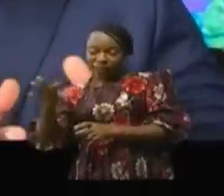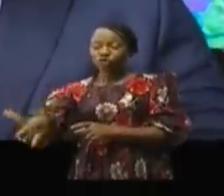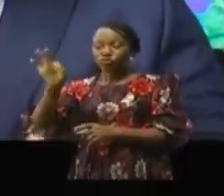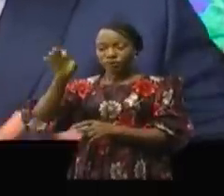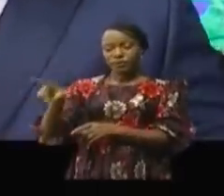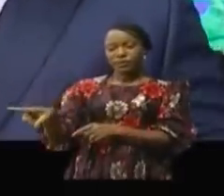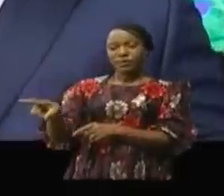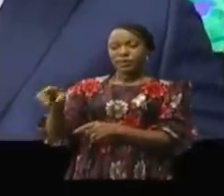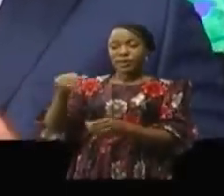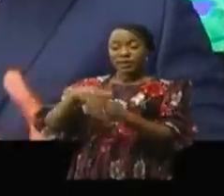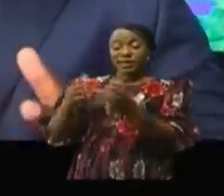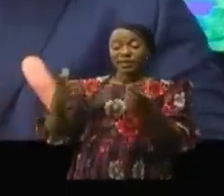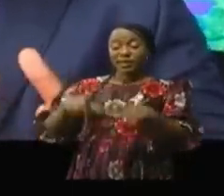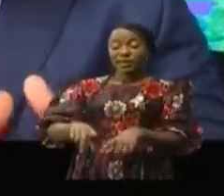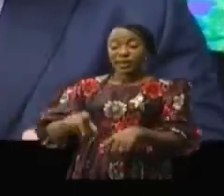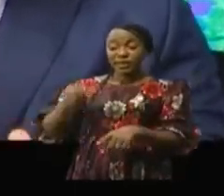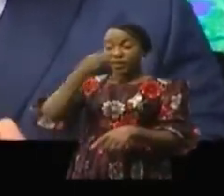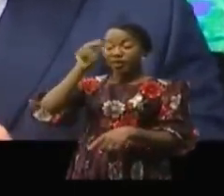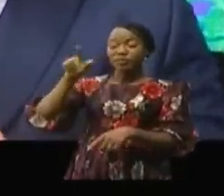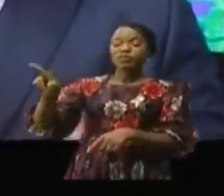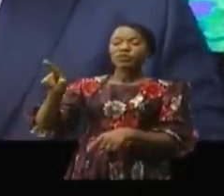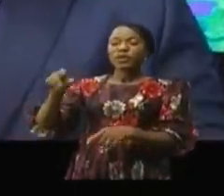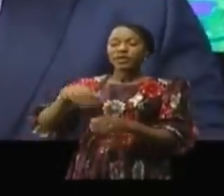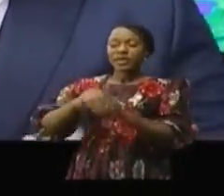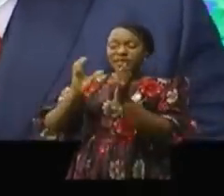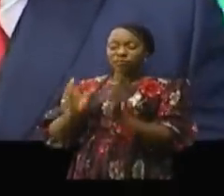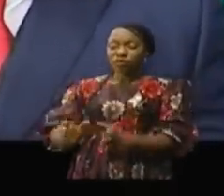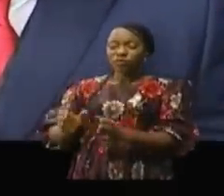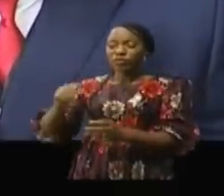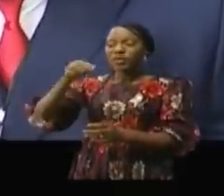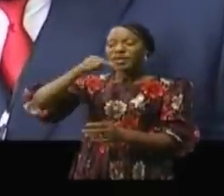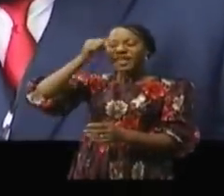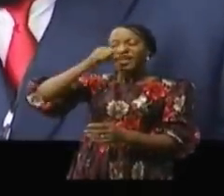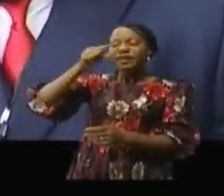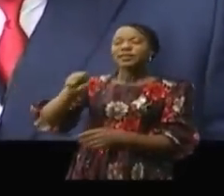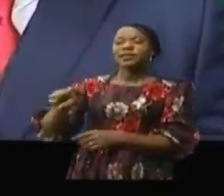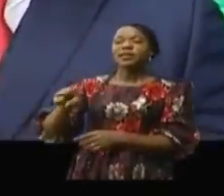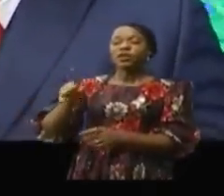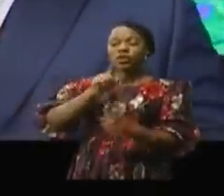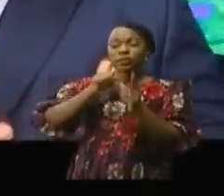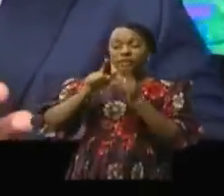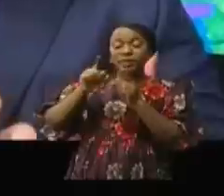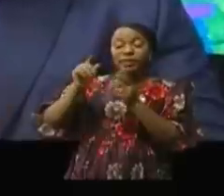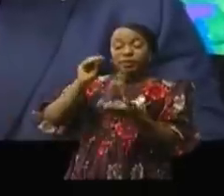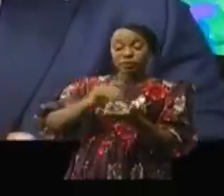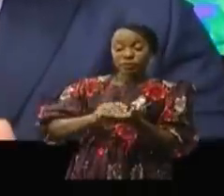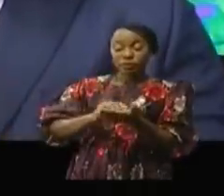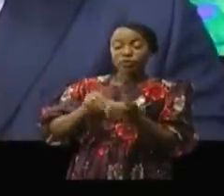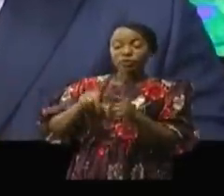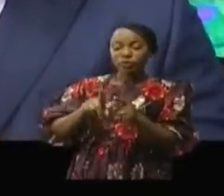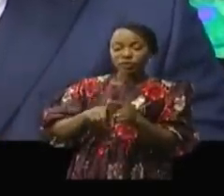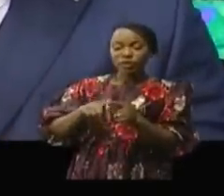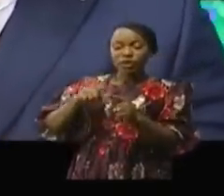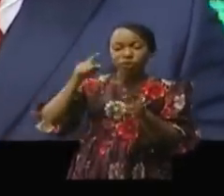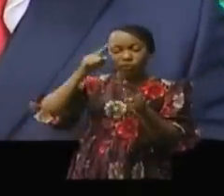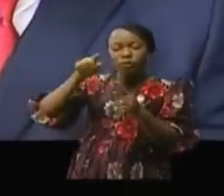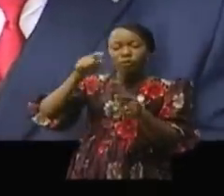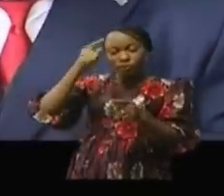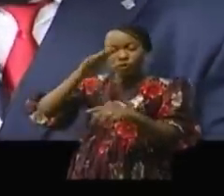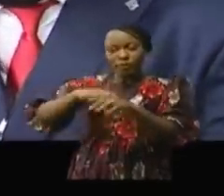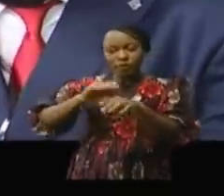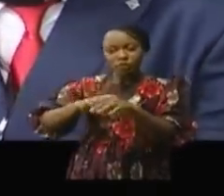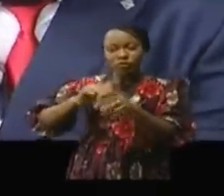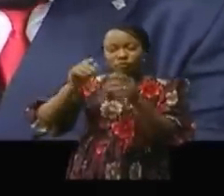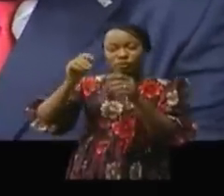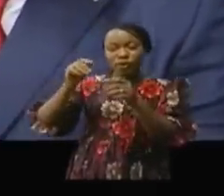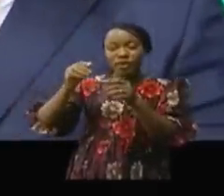avons le lac Kivu, où il y a des blocs gaziers, dont je venais tantôt de parler, qui vont aussi faire l'objet des appels d'offres. Et nous